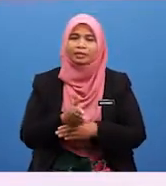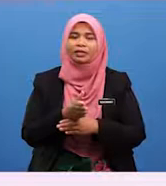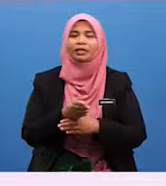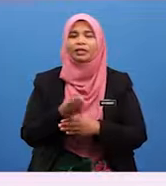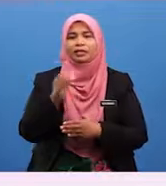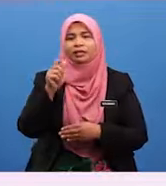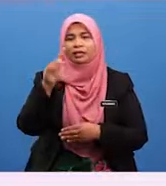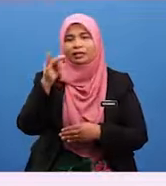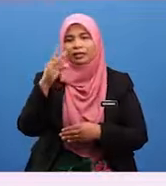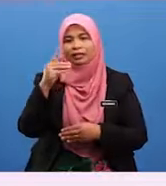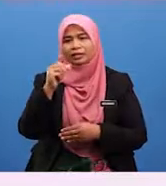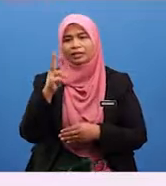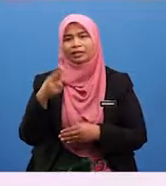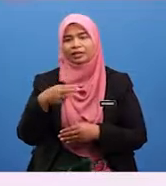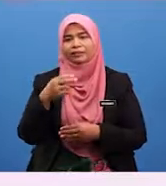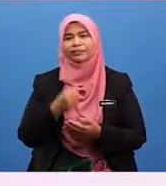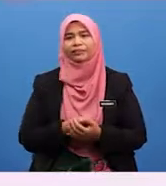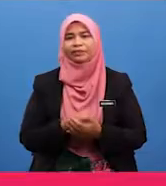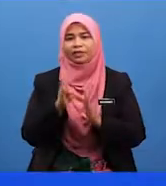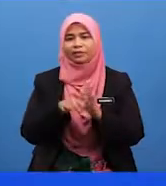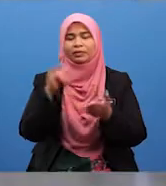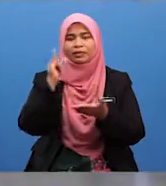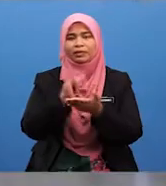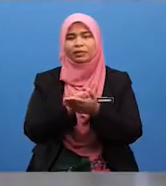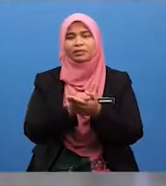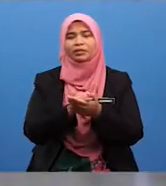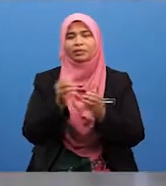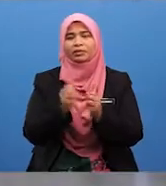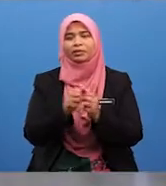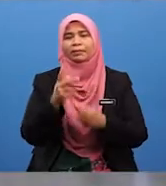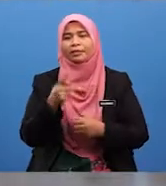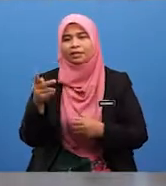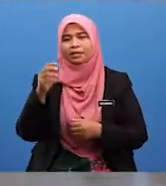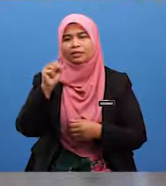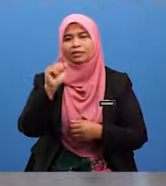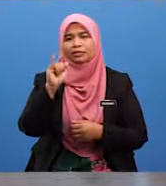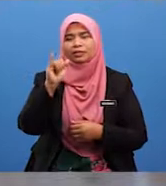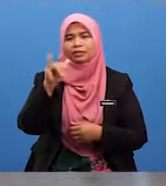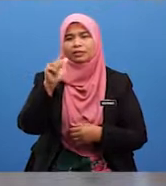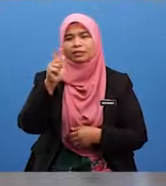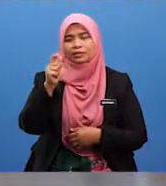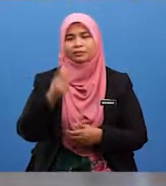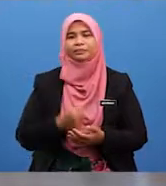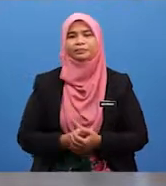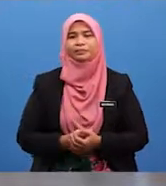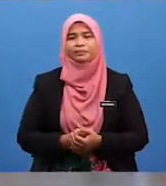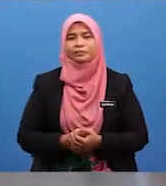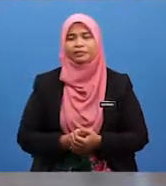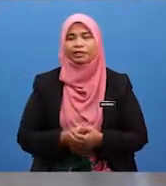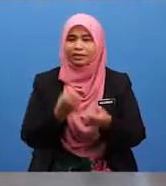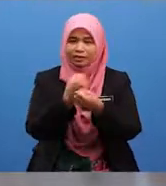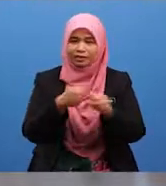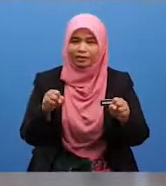dengan Sam'iyat. Ayuh murid-murid, sebelum Ustazah meneruskan pelajaran hari ini, sediakan